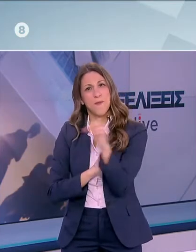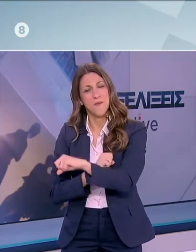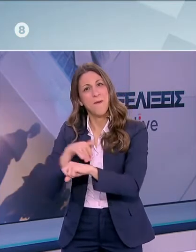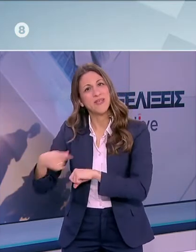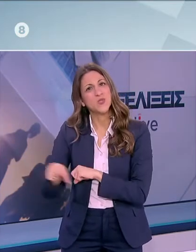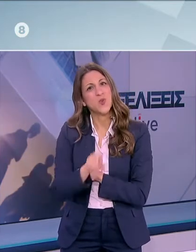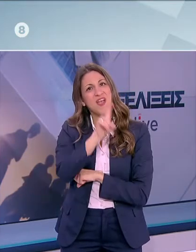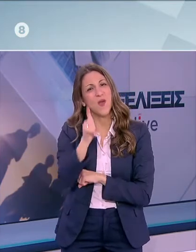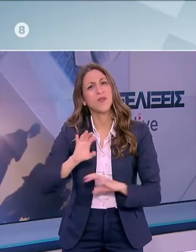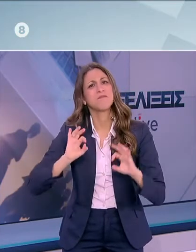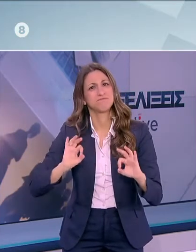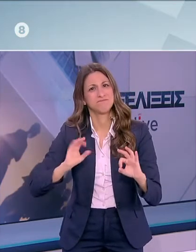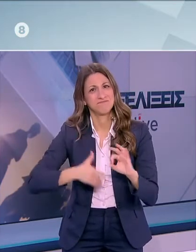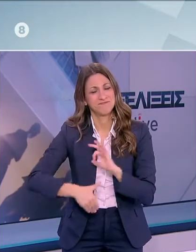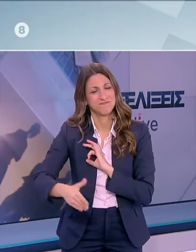μας πίσω. Σας ευχαριστώ.